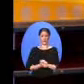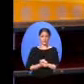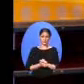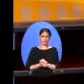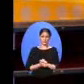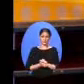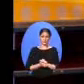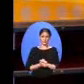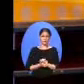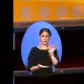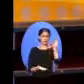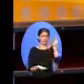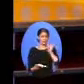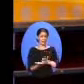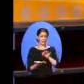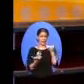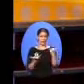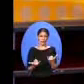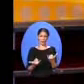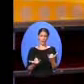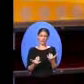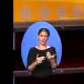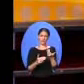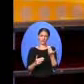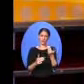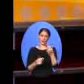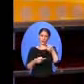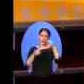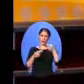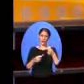היום, לקראת יום השנה